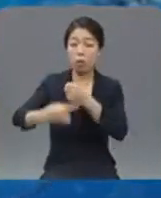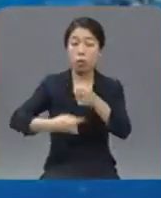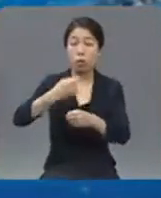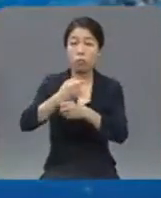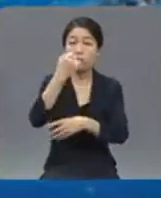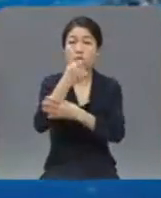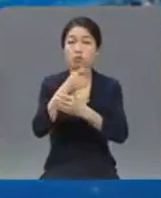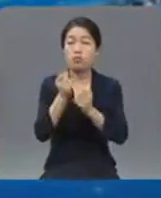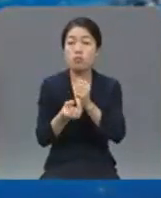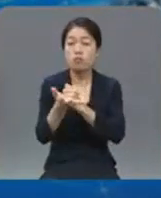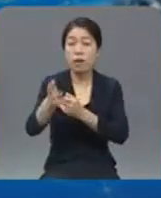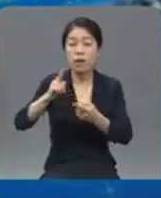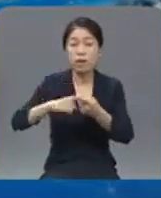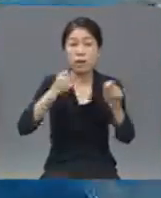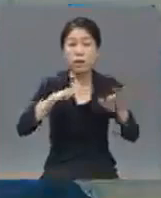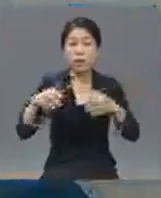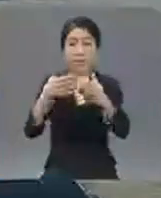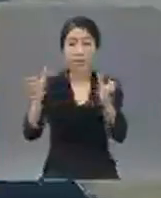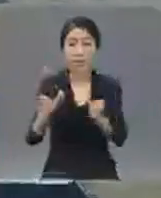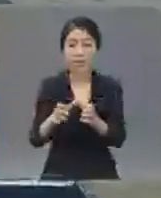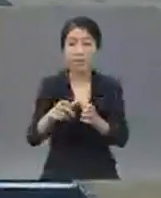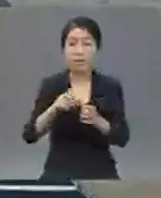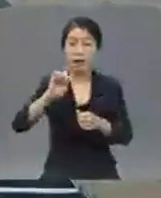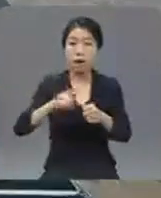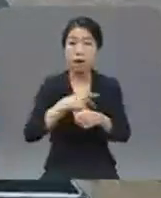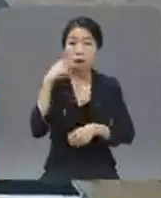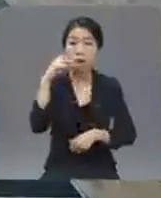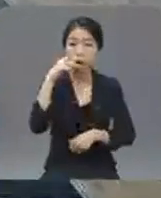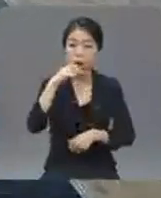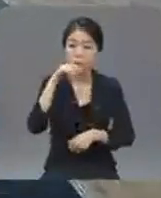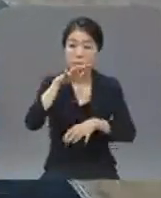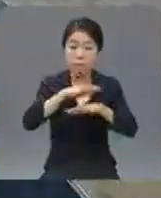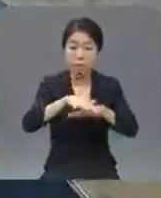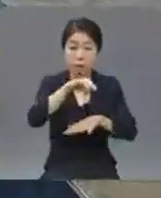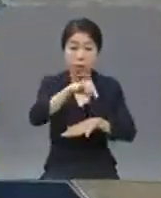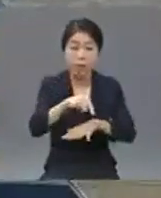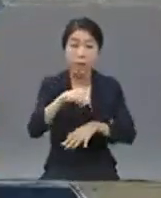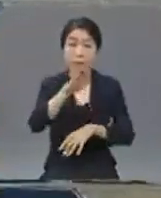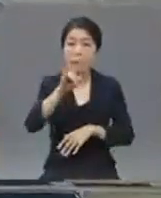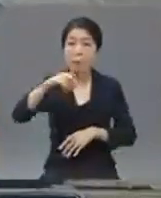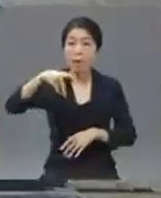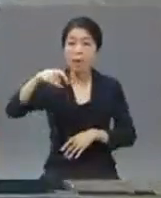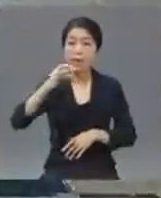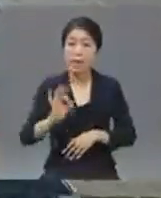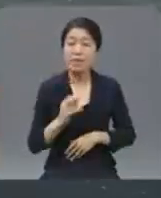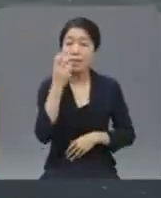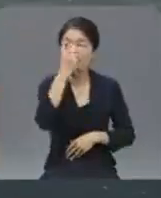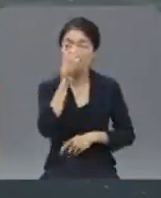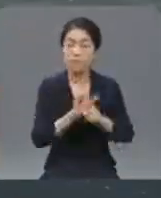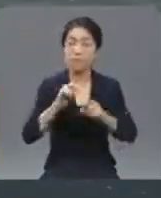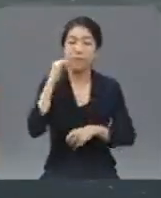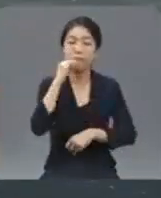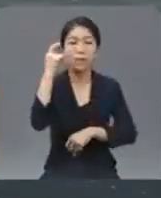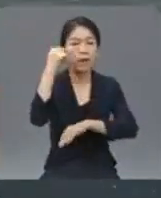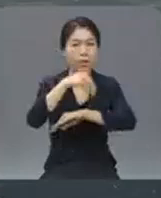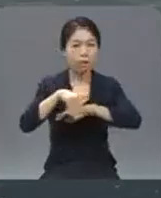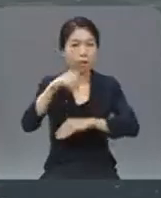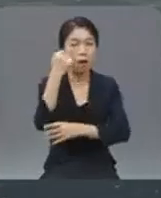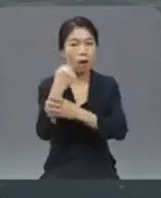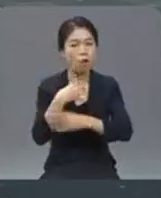해양수산부가 천일염을 생산하는 염전의 방사능 검사를 강화하기로 했습니다 방사능 오염 무료로